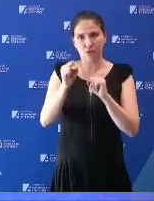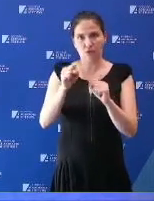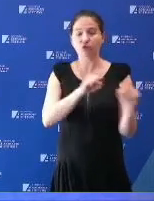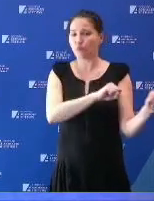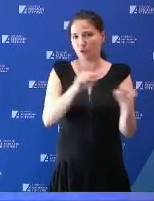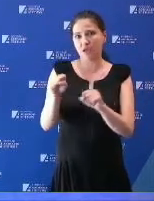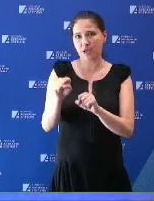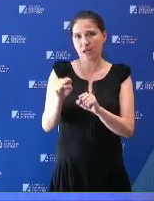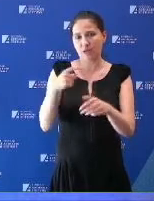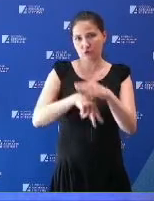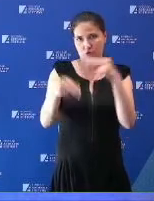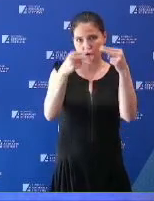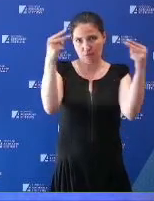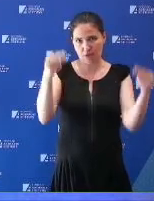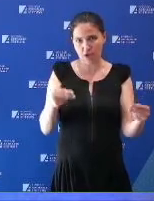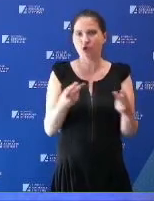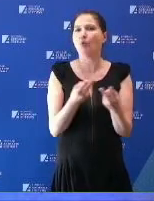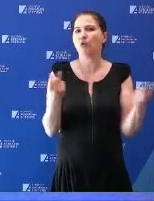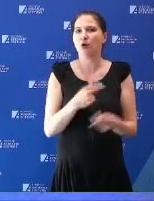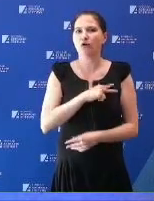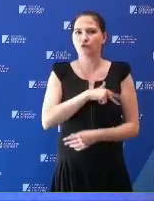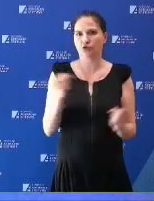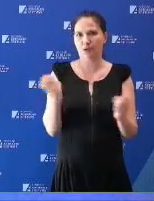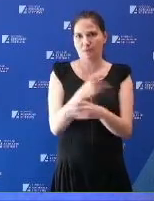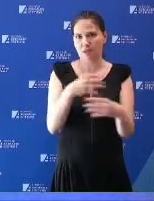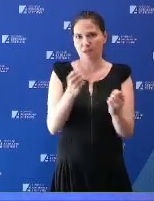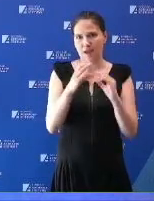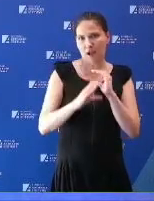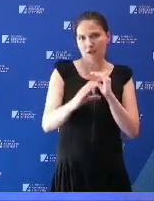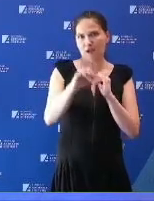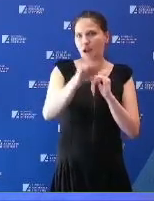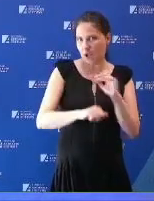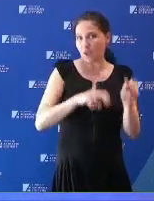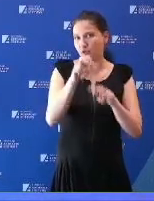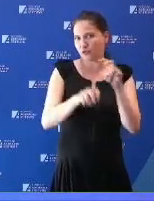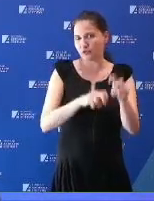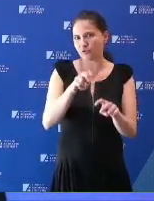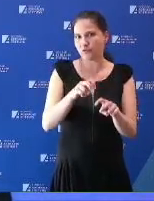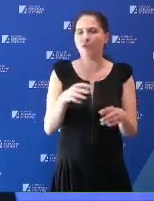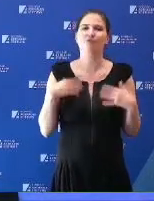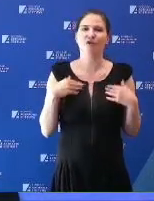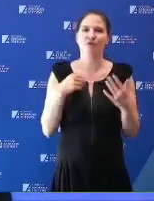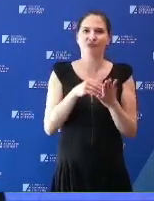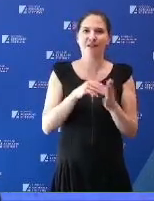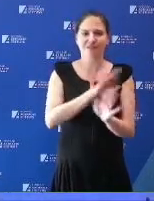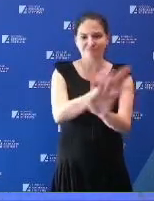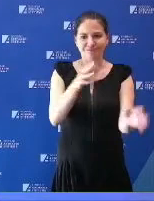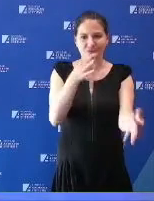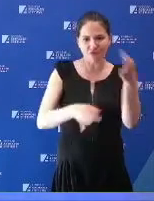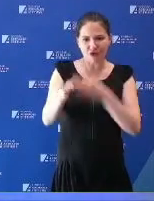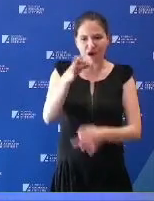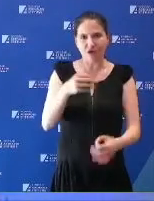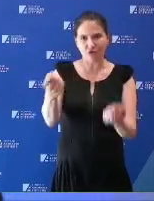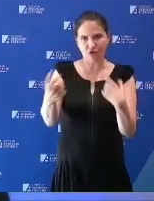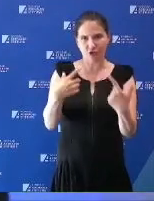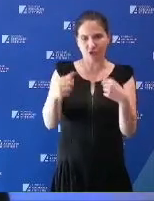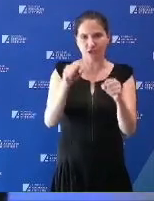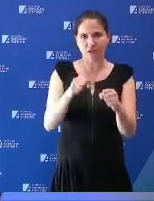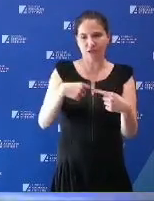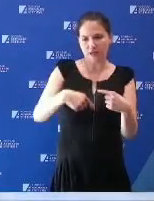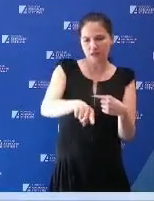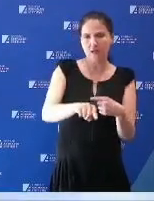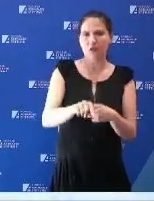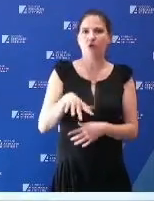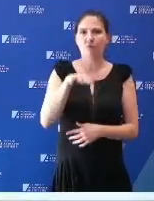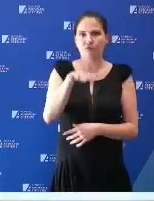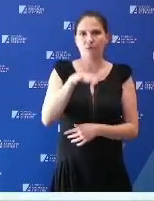und auch auf den Social-Media-Kanälen der KAS. Wir freuen uns weiterhin auf Ihre Fragen und machen jetzt eine ganz kurze Pause, sehen uns um 15